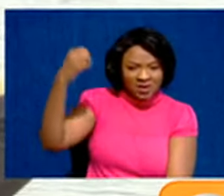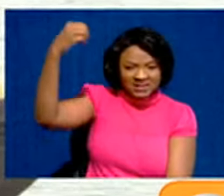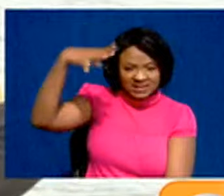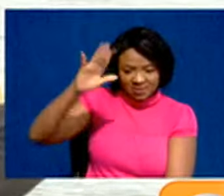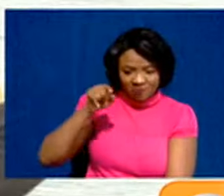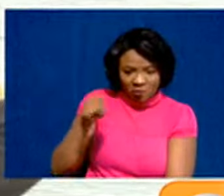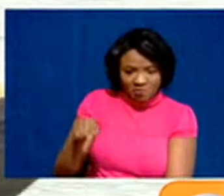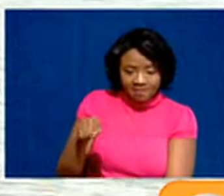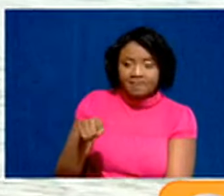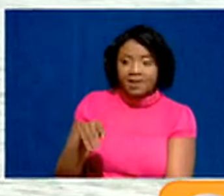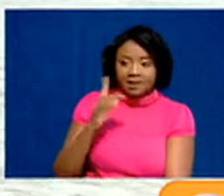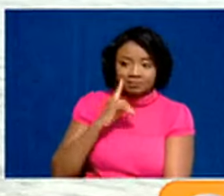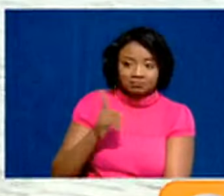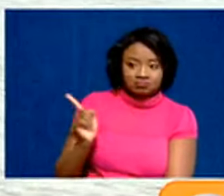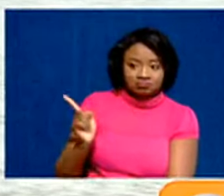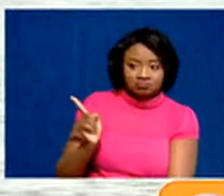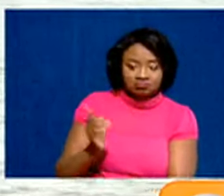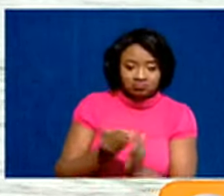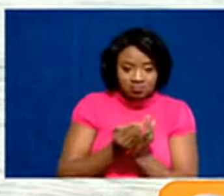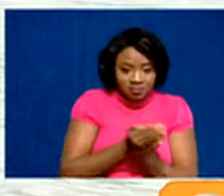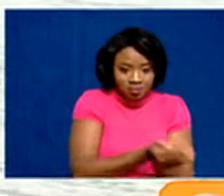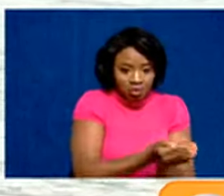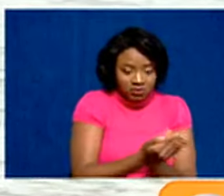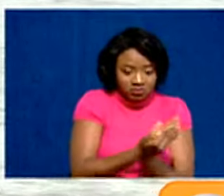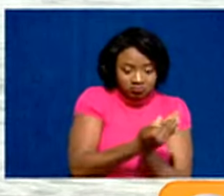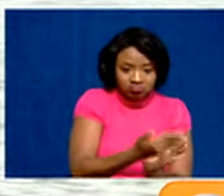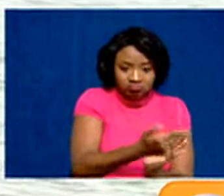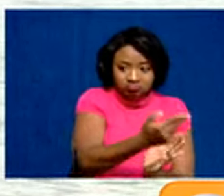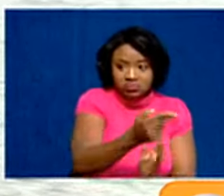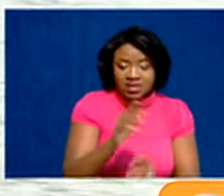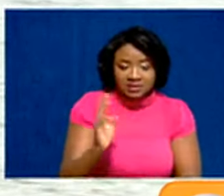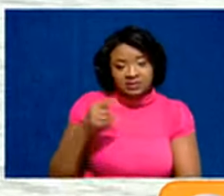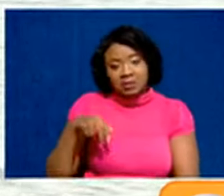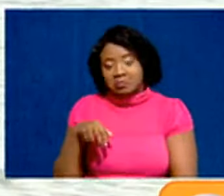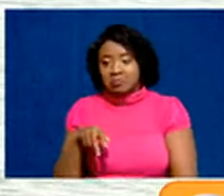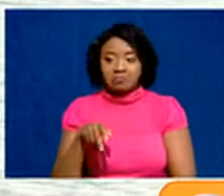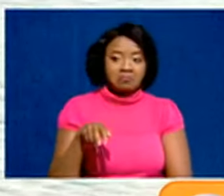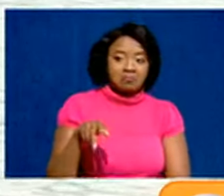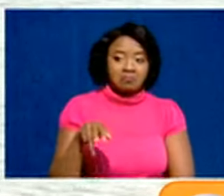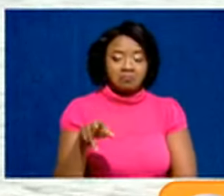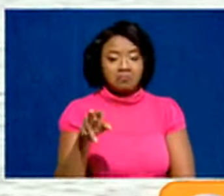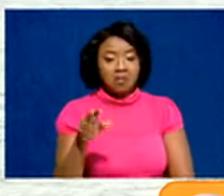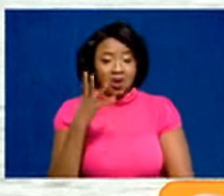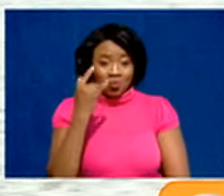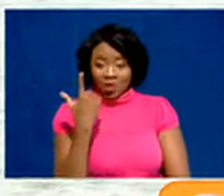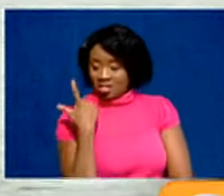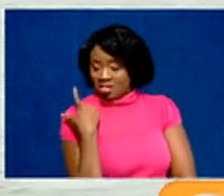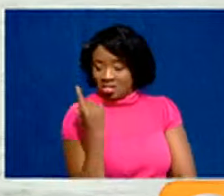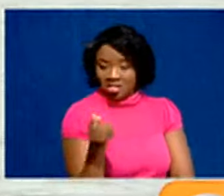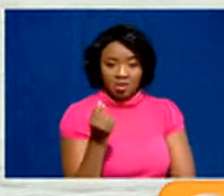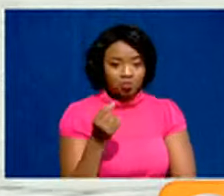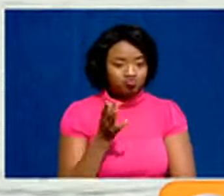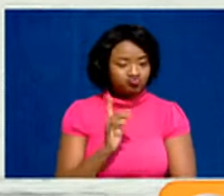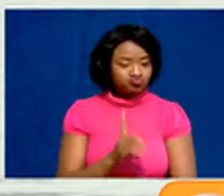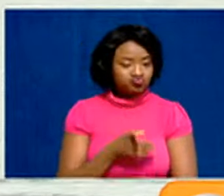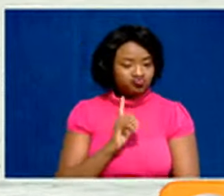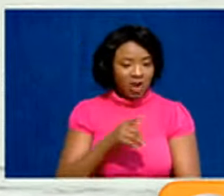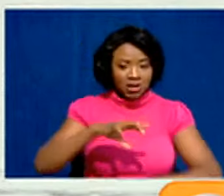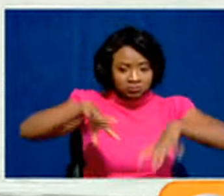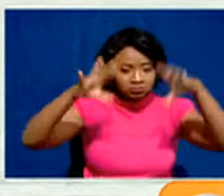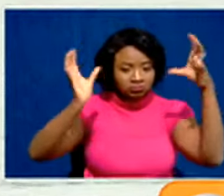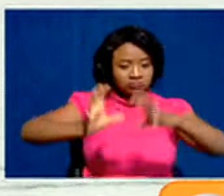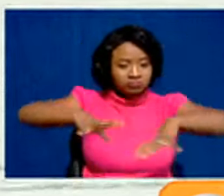wavuvi wameegesha mashua yao na wengine kutembea kando kando ya mto, kwani katika siku za hivi majuzi mvua